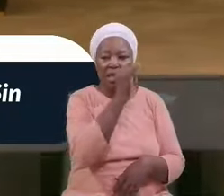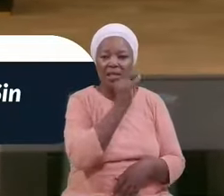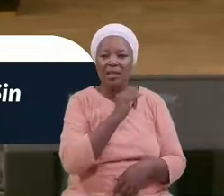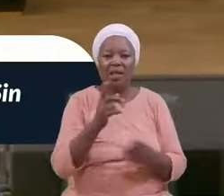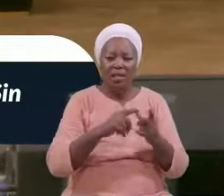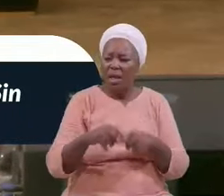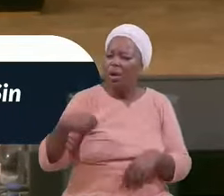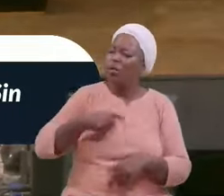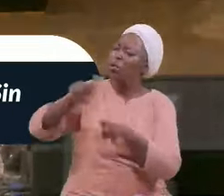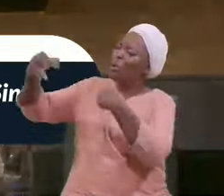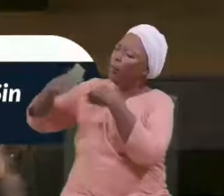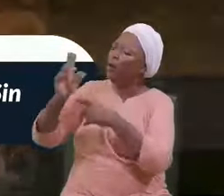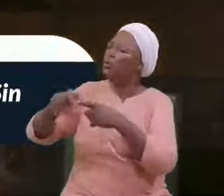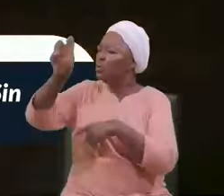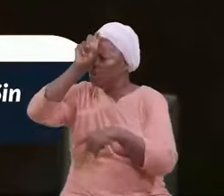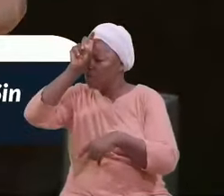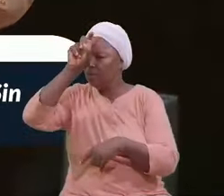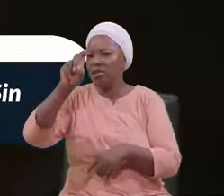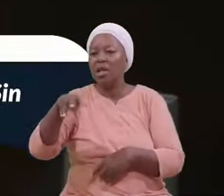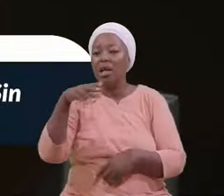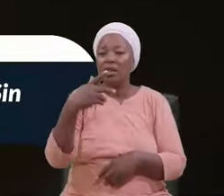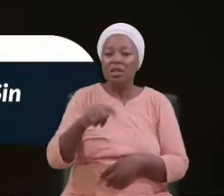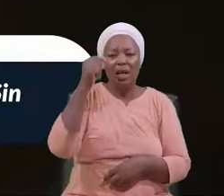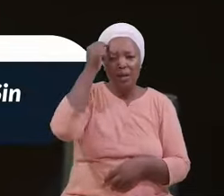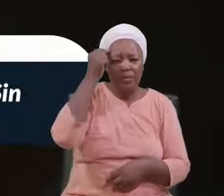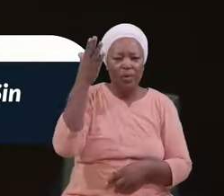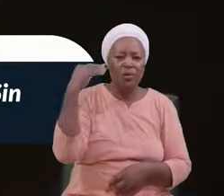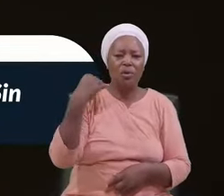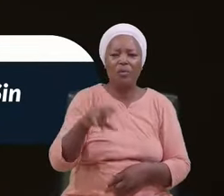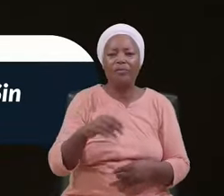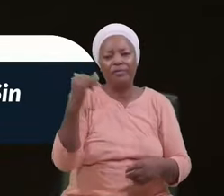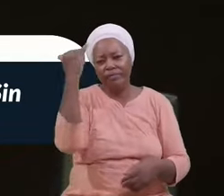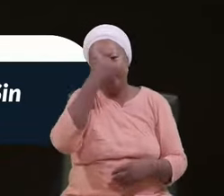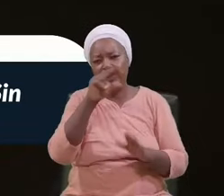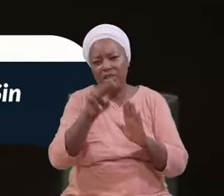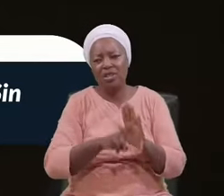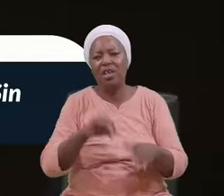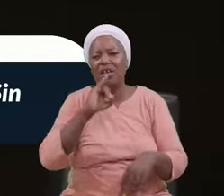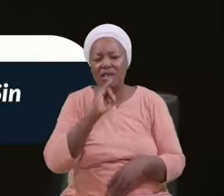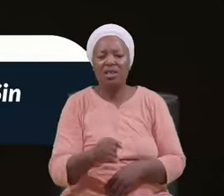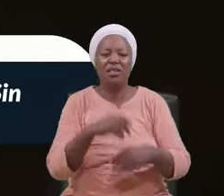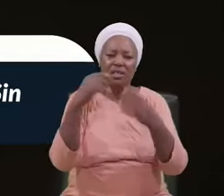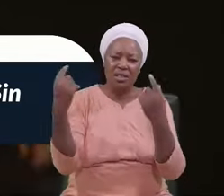allons retourner en Égypte. La pensée de la folie n'est que péché.